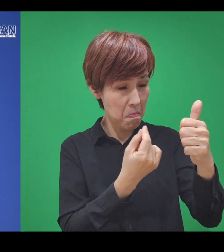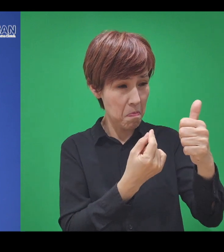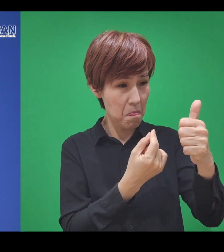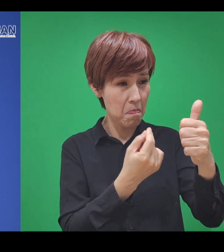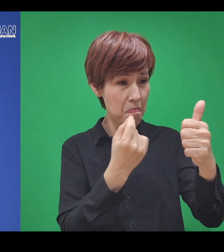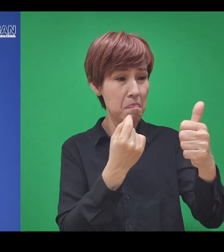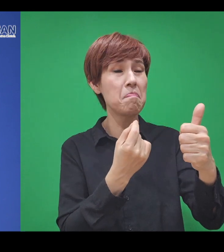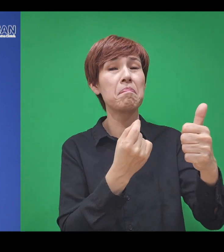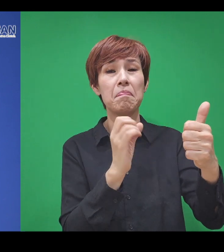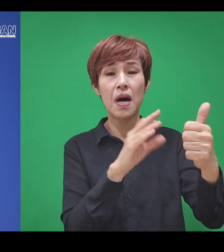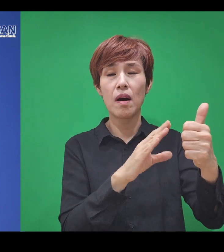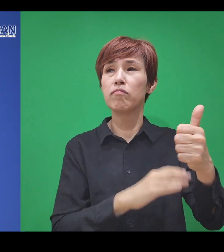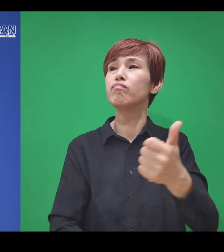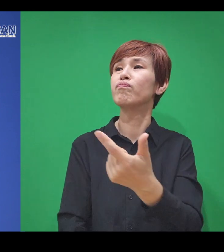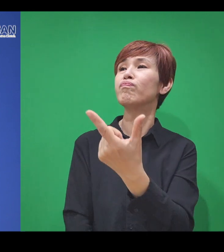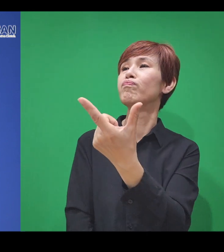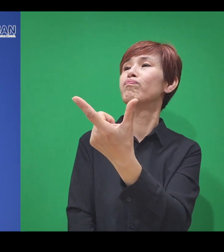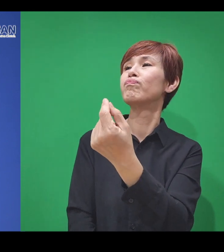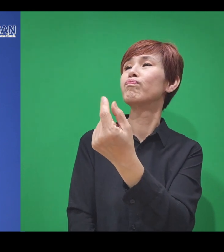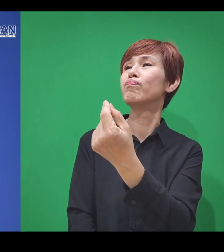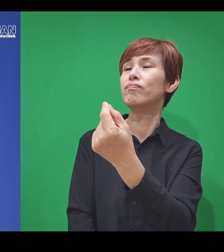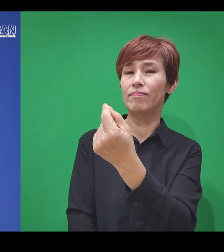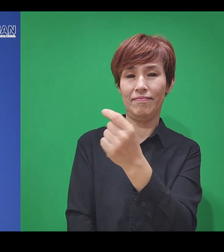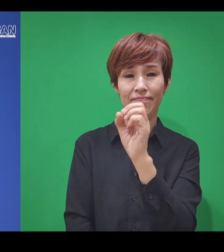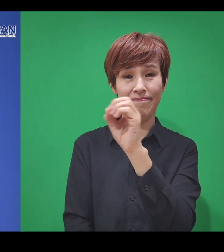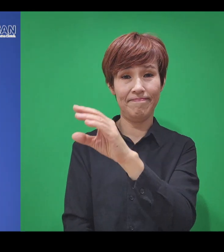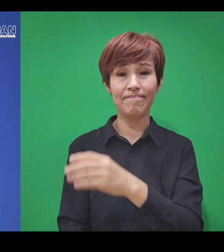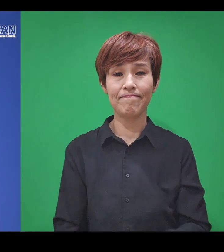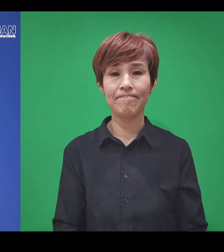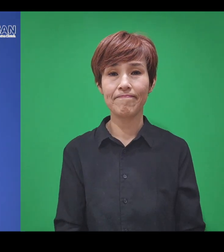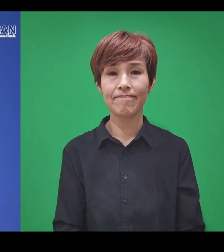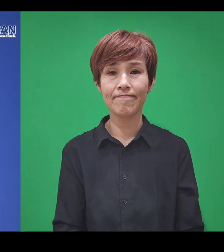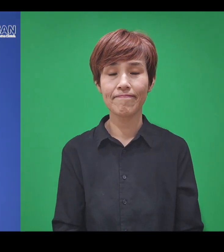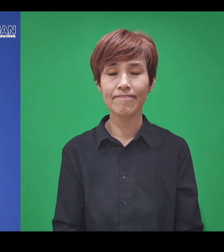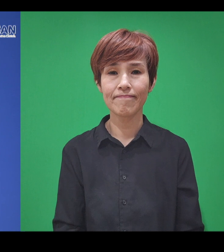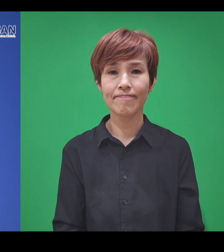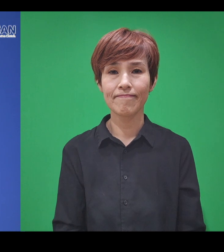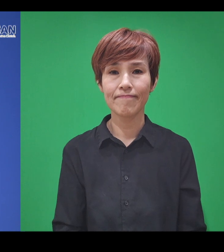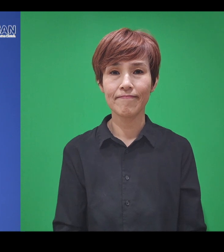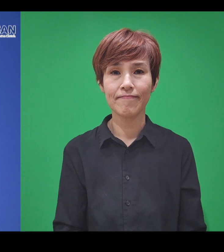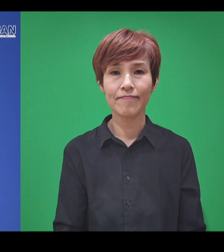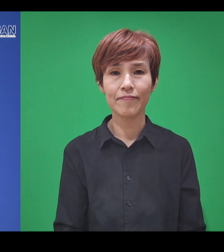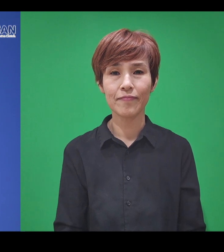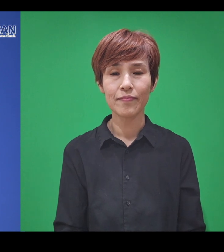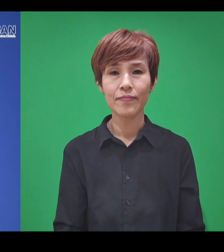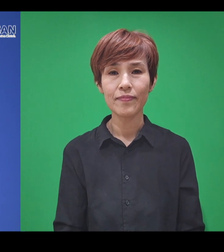예수님이 네 말이 옳다 라고 대답했다는 말입니다.